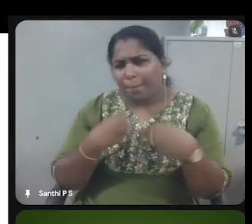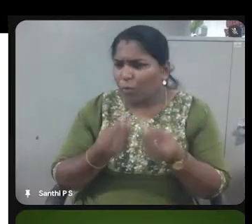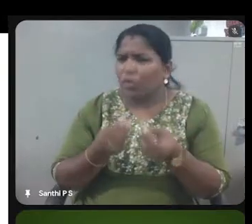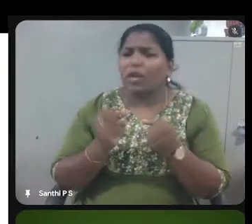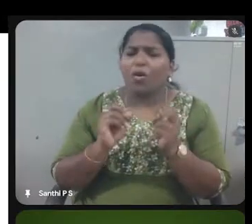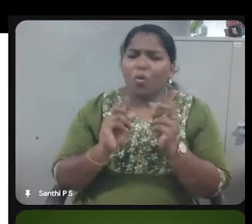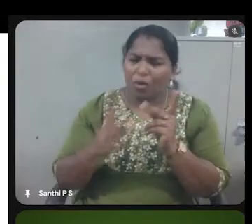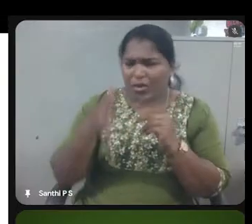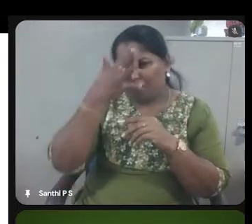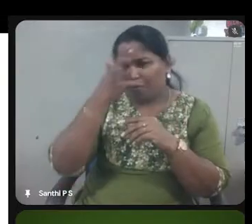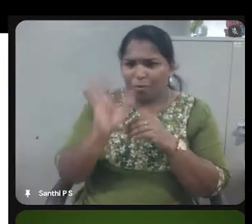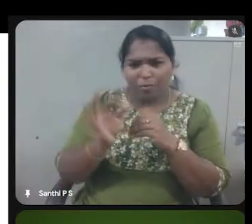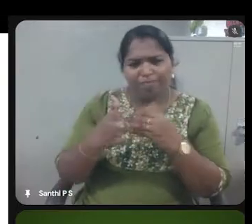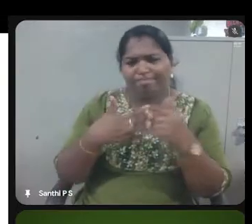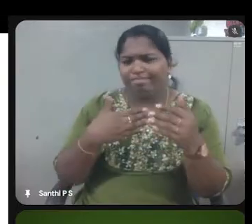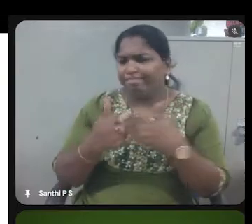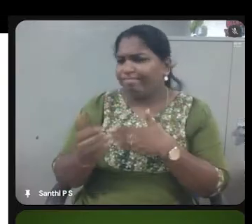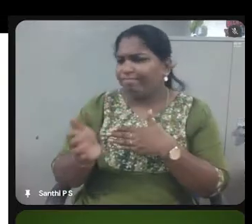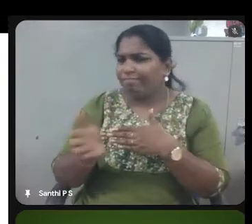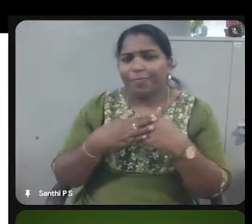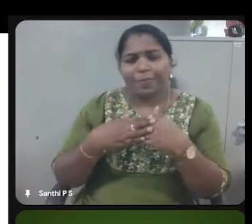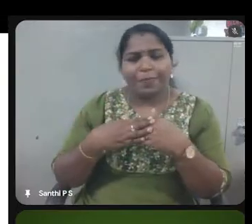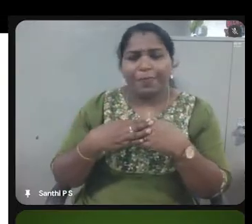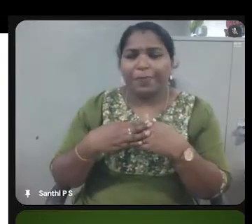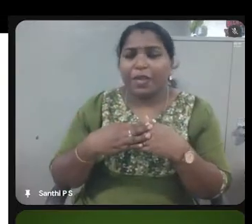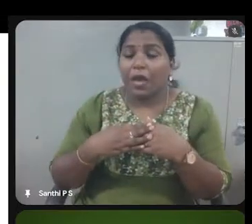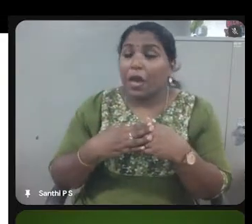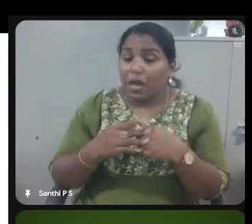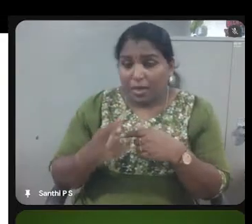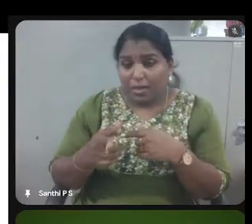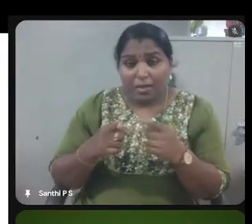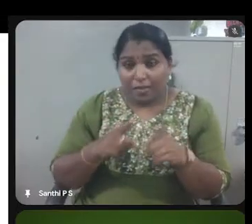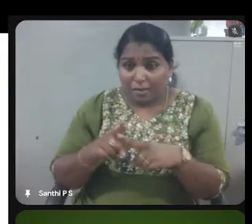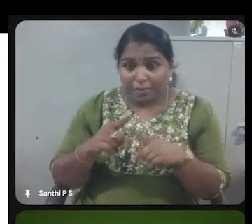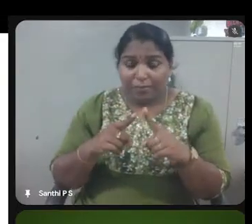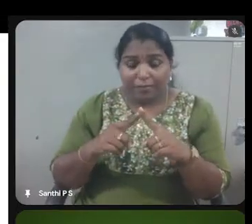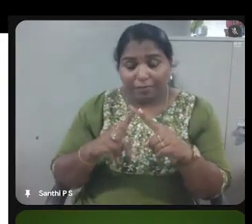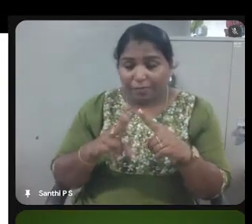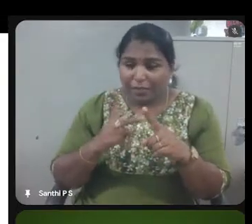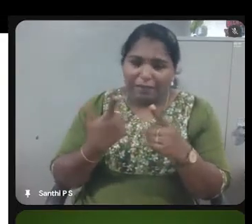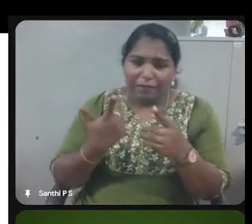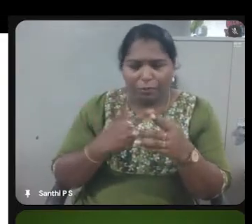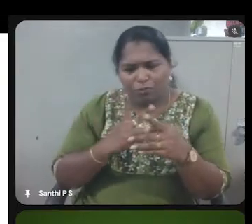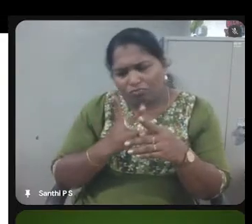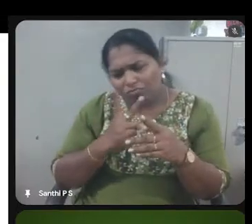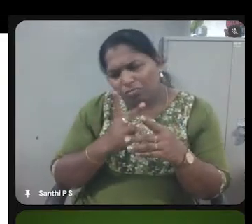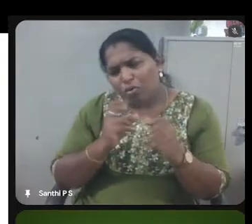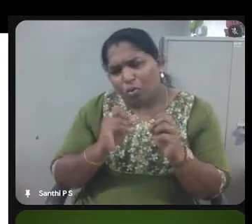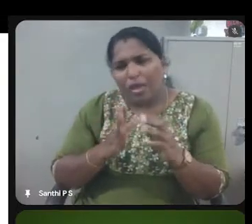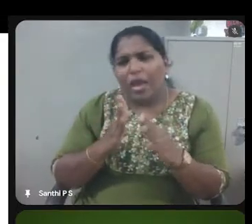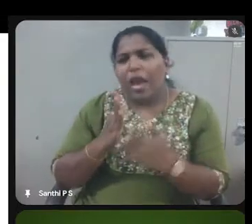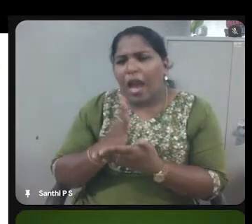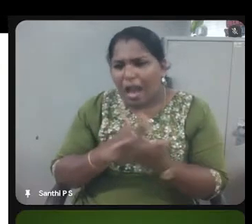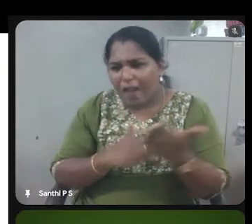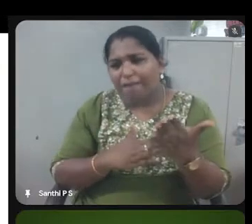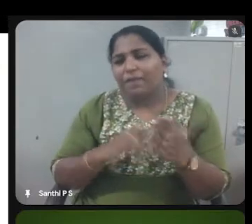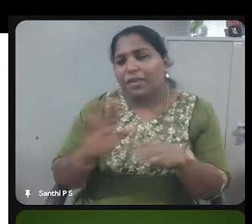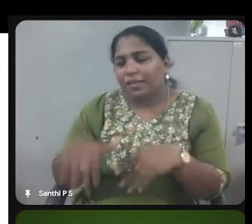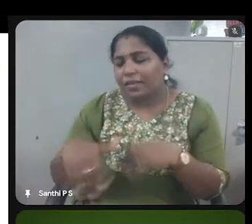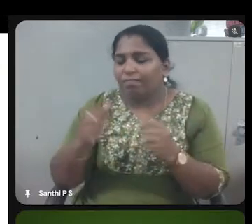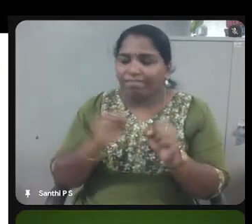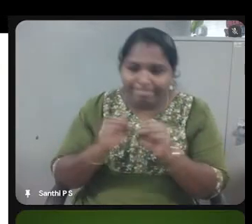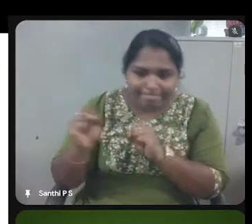തെറ്റില്ല. സ്ക്രീൻ ടൈം കൊണ്ട് അതിനെ ബാലൻസ് ചെയ്യാൻ വേണ്ടിയിട്ട് ബാക്കി ആക്ടിവിറ്റീസും പാരന്റ് ചൈൽഡ് ഇന്ററാക്ഷൻ ഒക്കെ നന്നായിട്ട് ഉണ്ടെന്നുണ്ടെങ്കിൽ കുറച്ച് സമയം